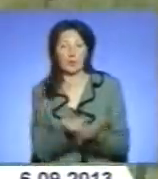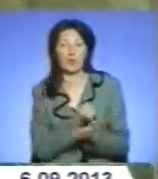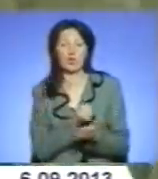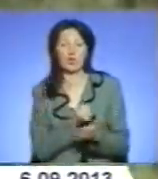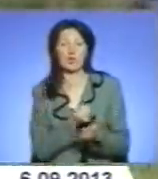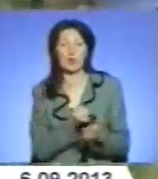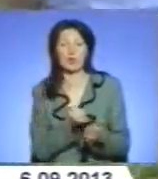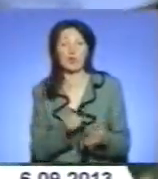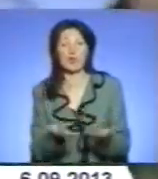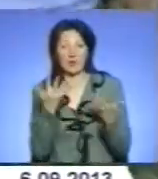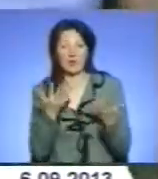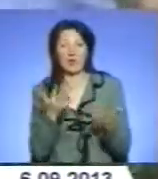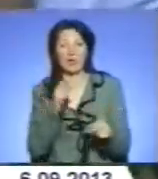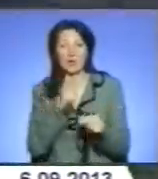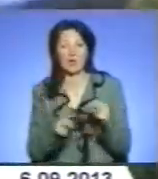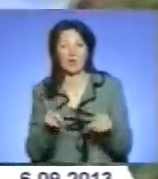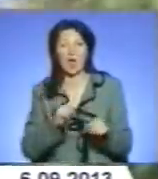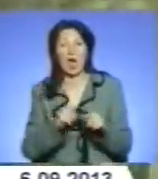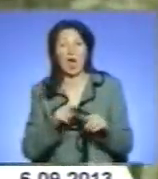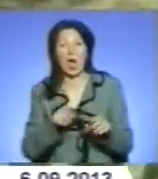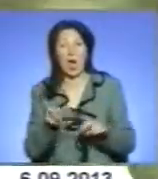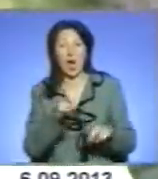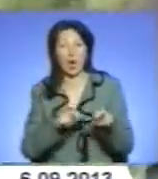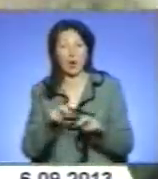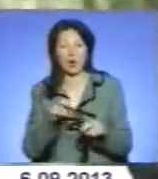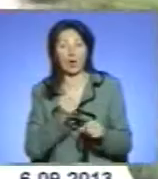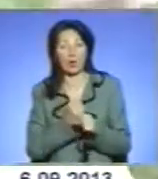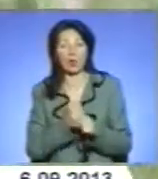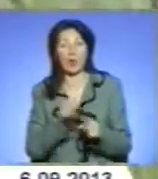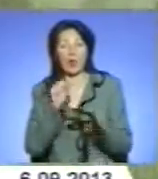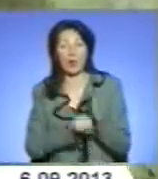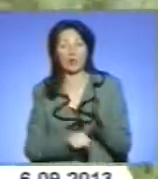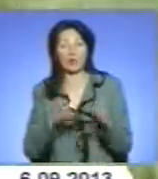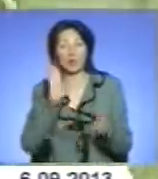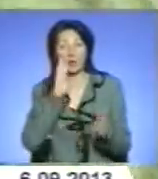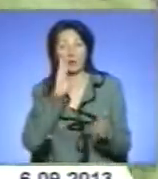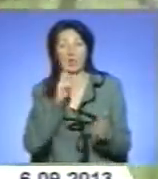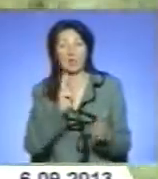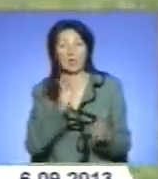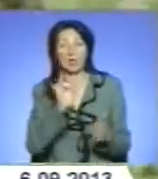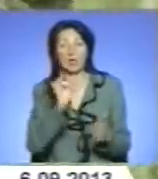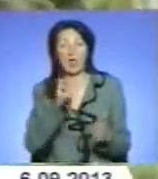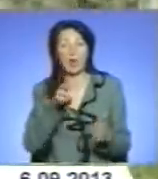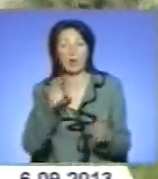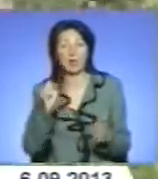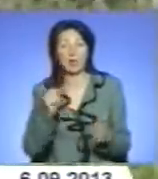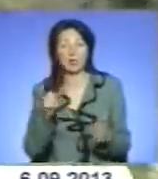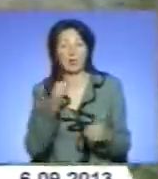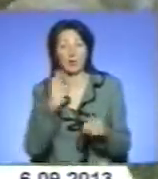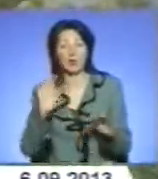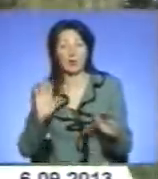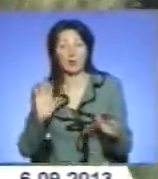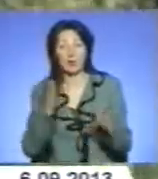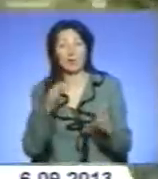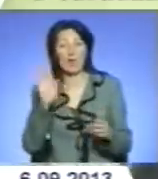Принаймні, завершена оперативна робота у справі вбивства жительки Кременеччини, що сталося наприкінці вересня минулого року. Але попереду кропітка